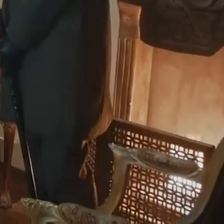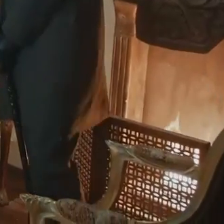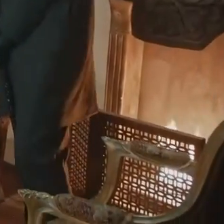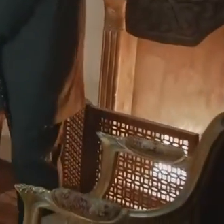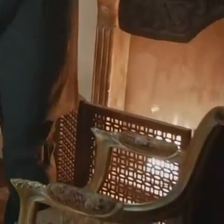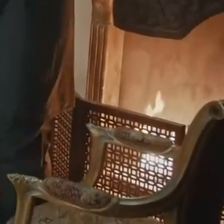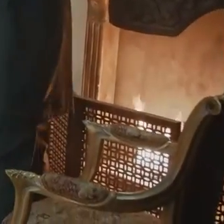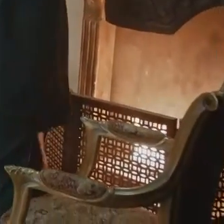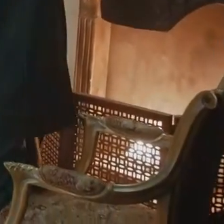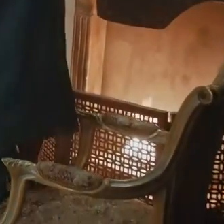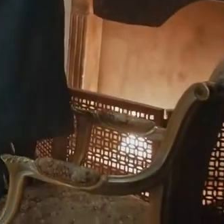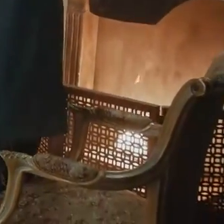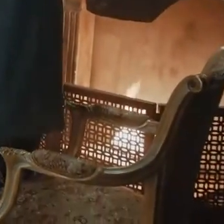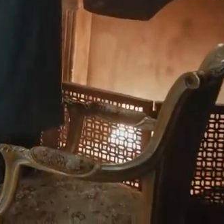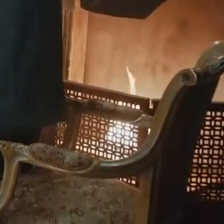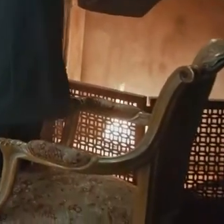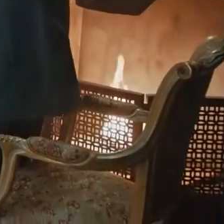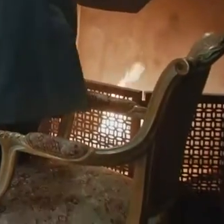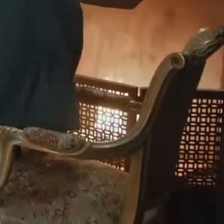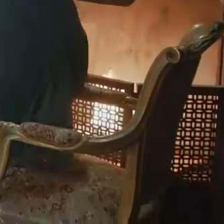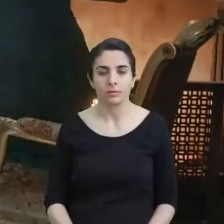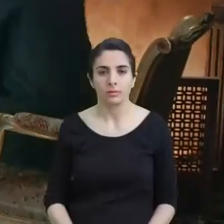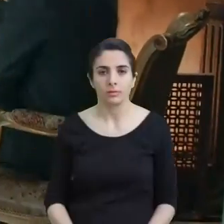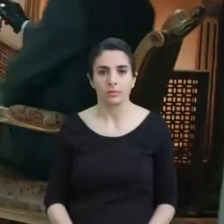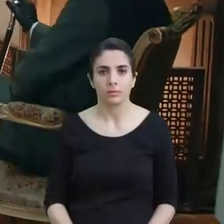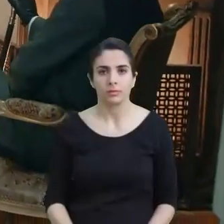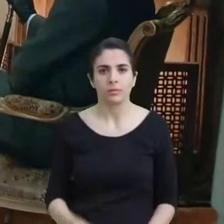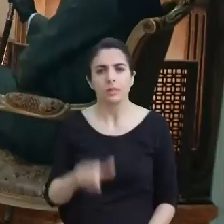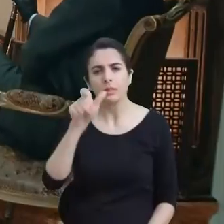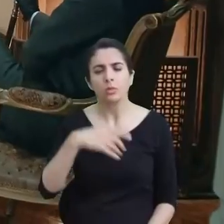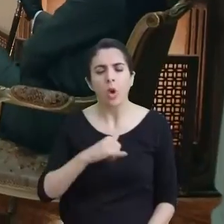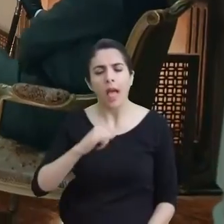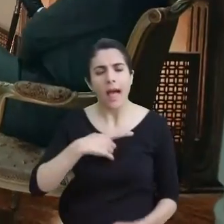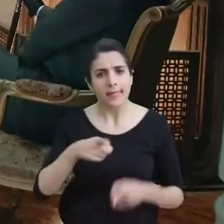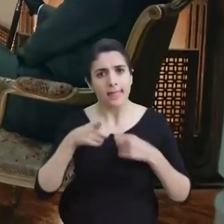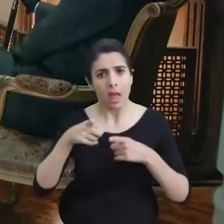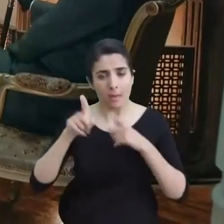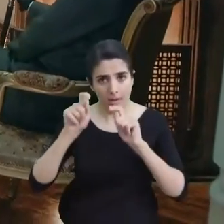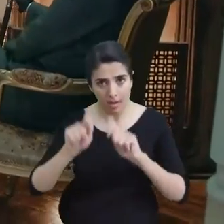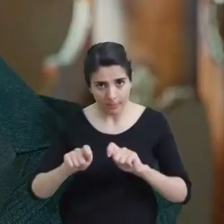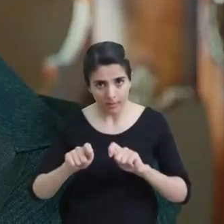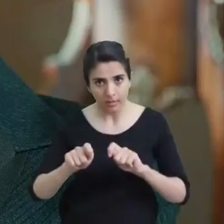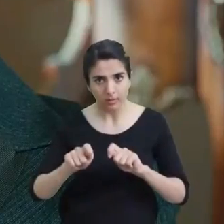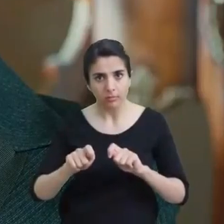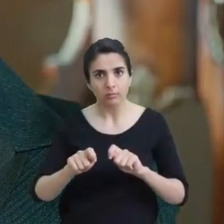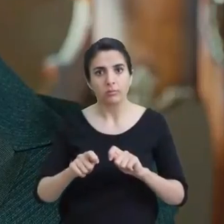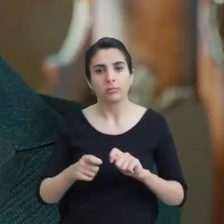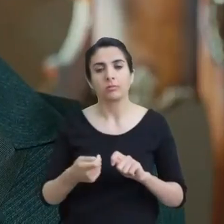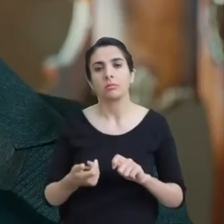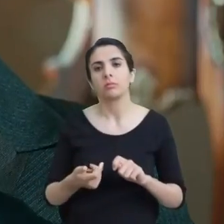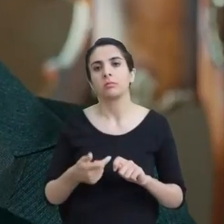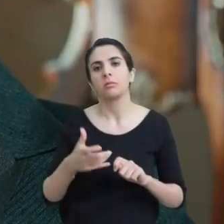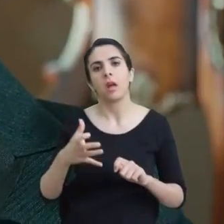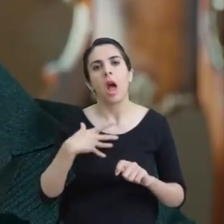Boris karşısındaki sandalyeye geçiyor. Yanlarında bir şömine yanmakta. Sizi çok yakından takip ettim. Buna